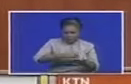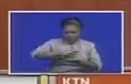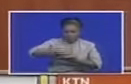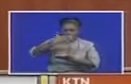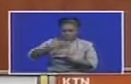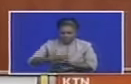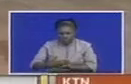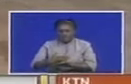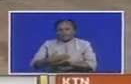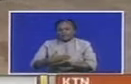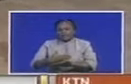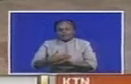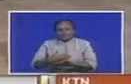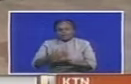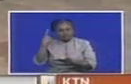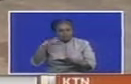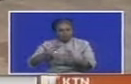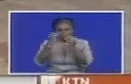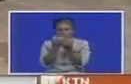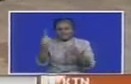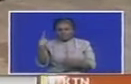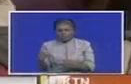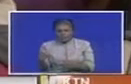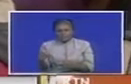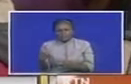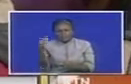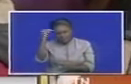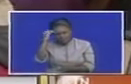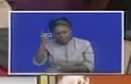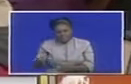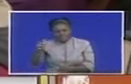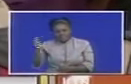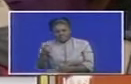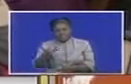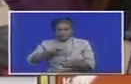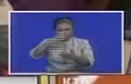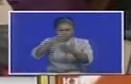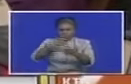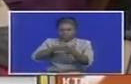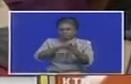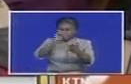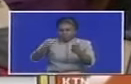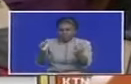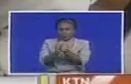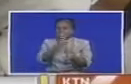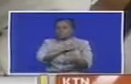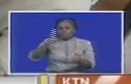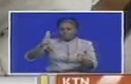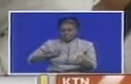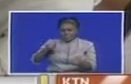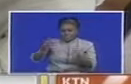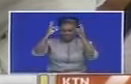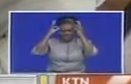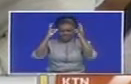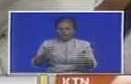milioni 1.1 kwa wanafunzi wa darasa la kwanza nchini Kenya. Zabuni yao ilifutiliwa mbali na bodi hiyo ambayo